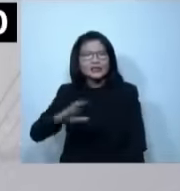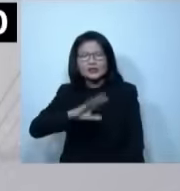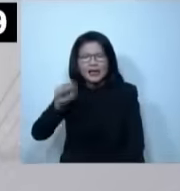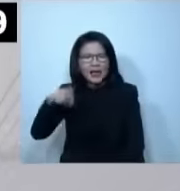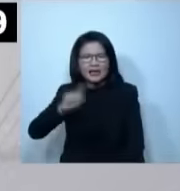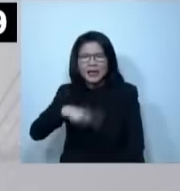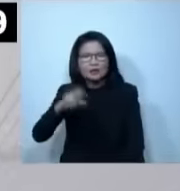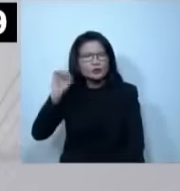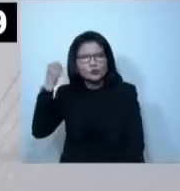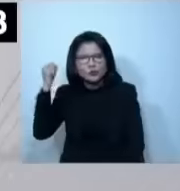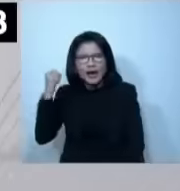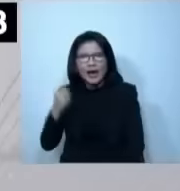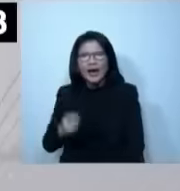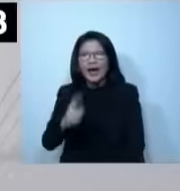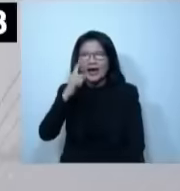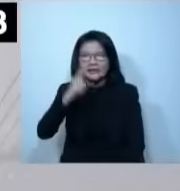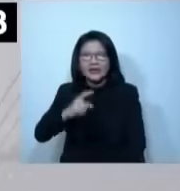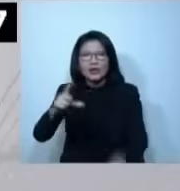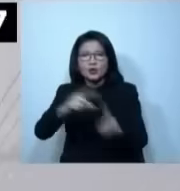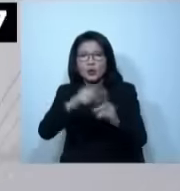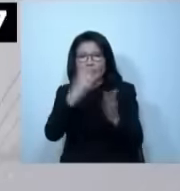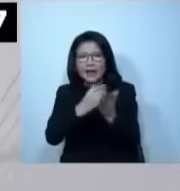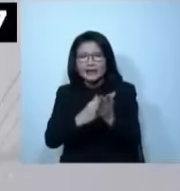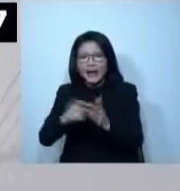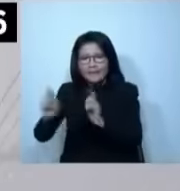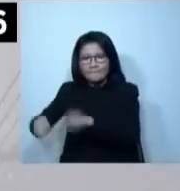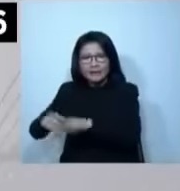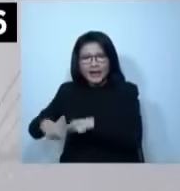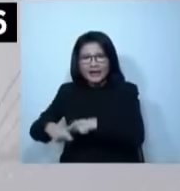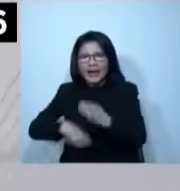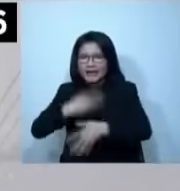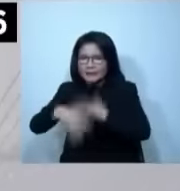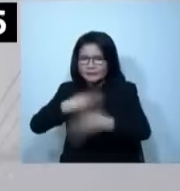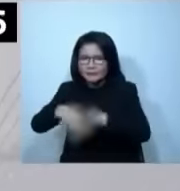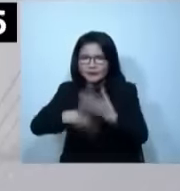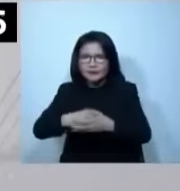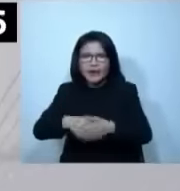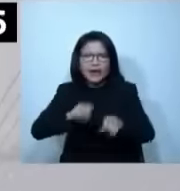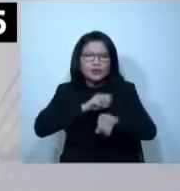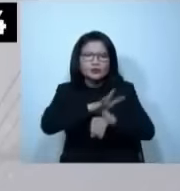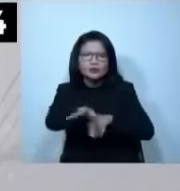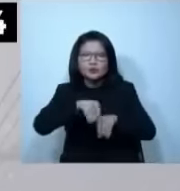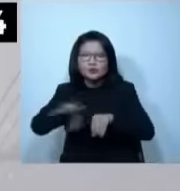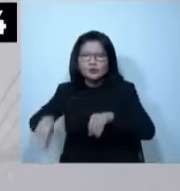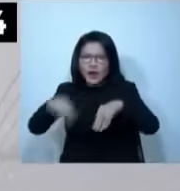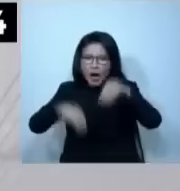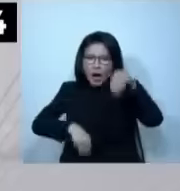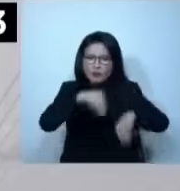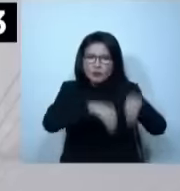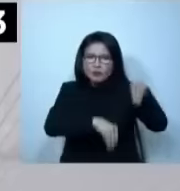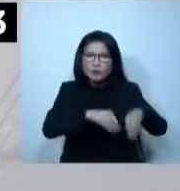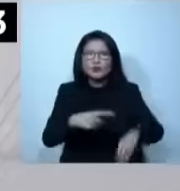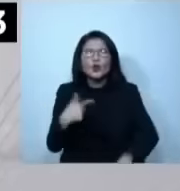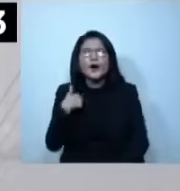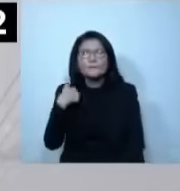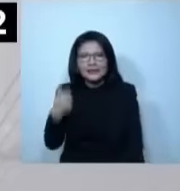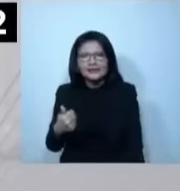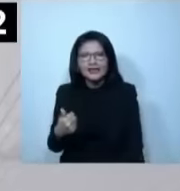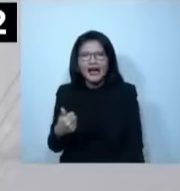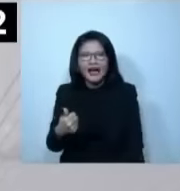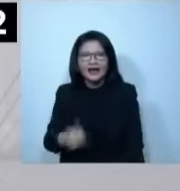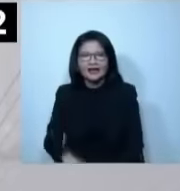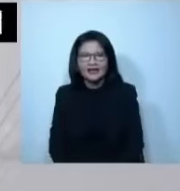kalau kemudian satu data petani itu bisa kita kelola, maka distribusi pupuknya harus bisa sampai dan tepat